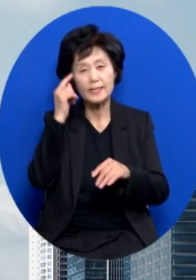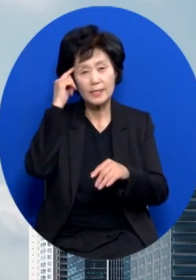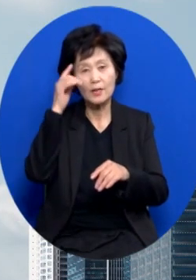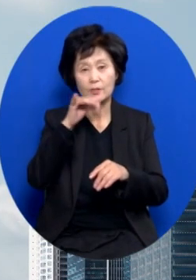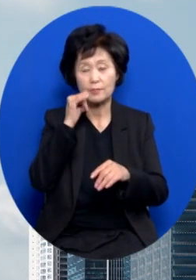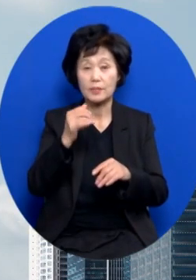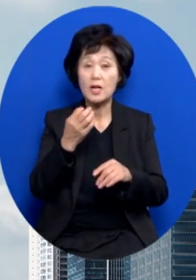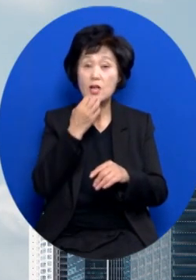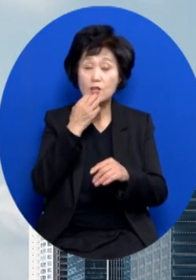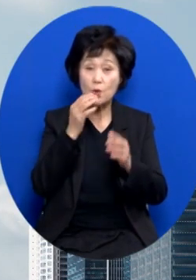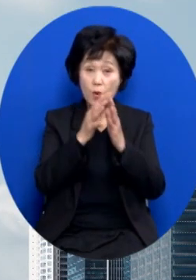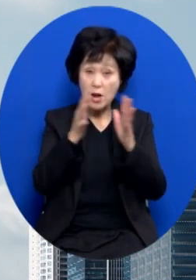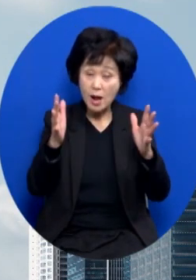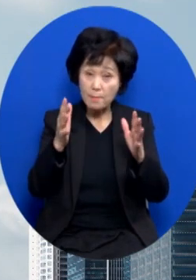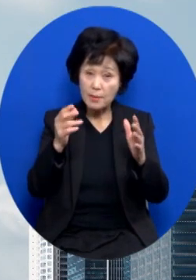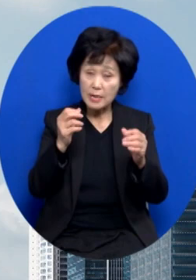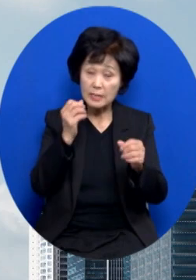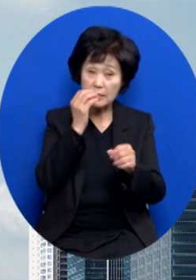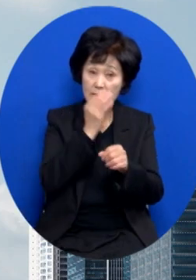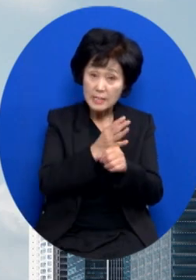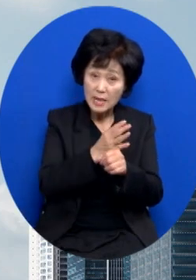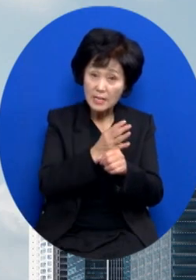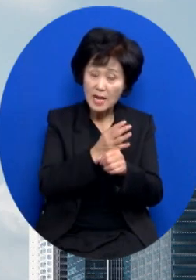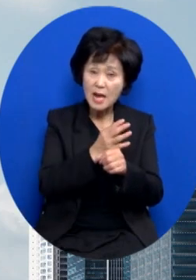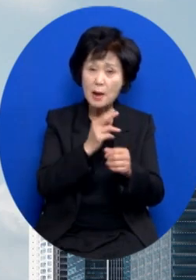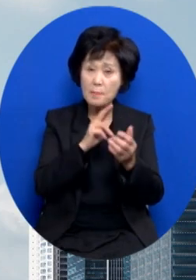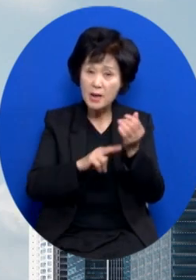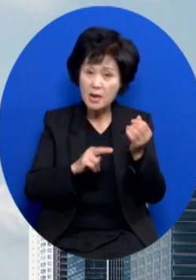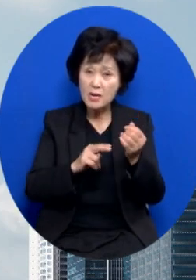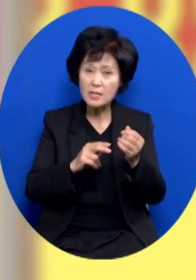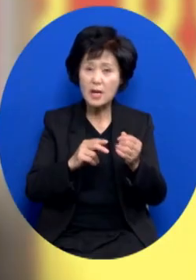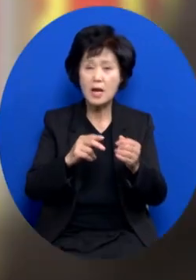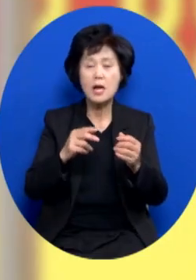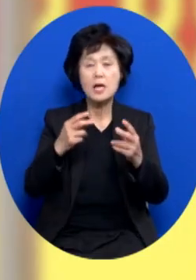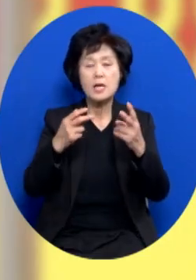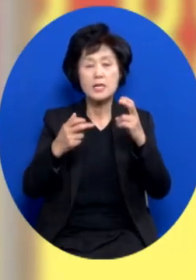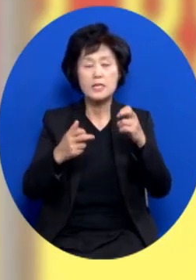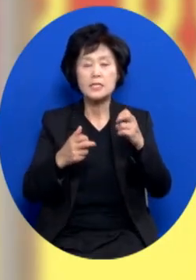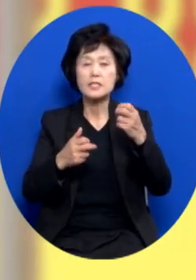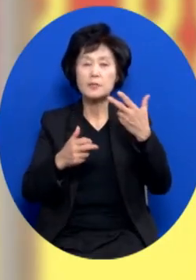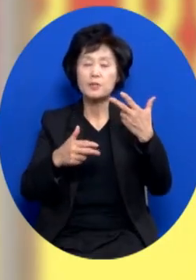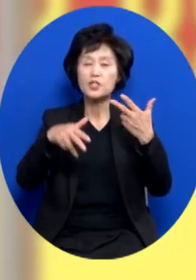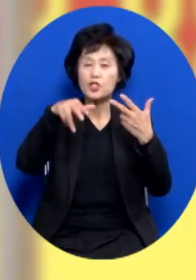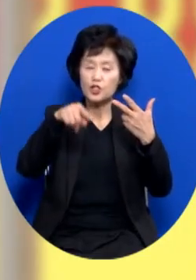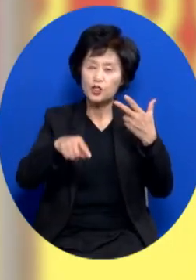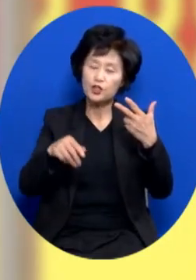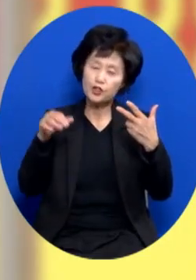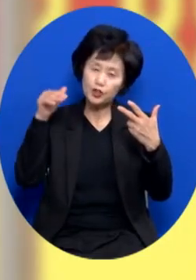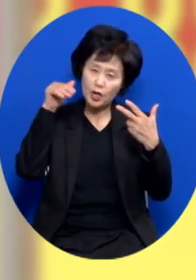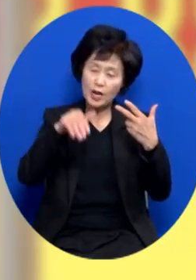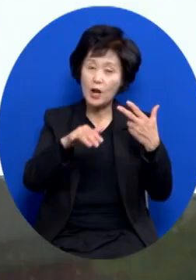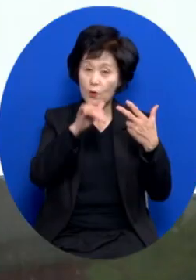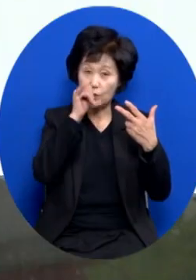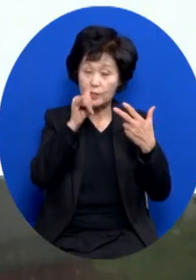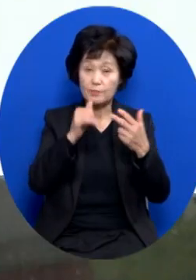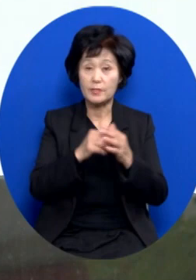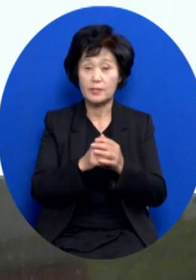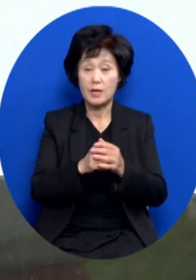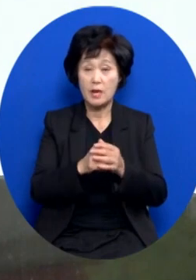서울 아파트 매수 심리가 27주 연속 하락했습니다. 지난주 서울 아파트 매매 수급